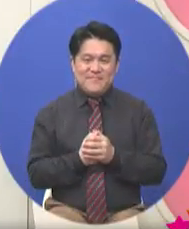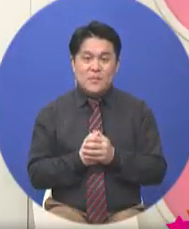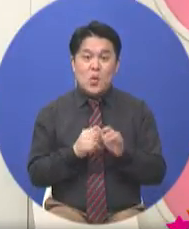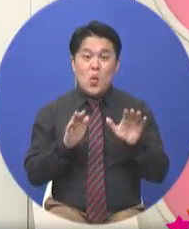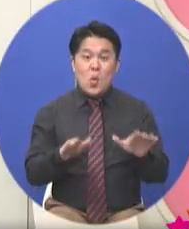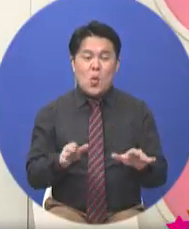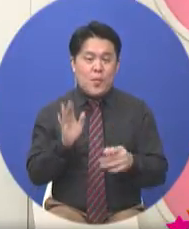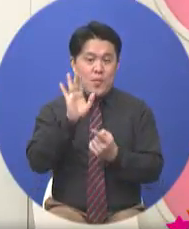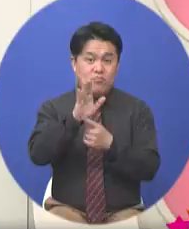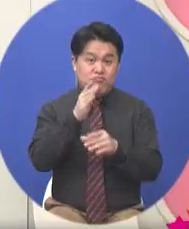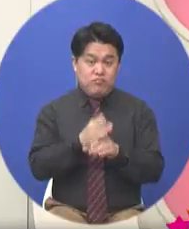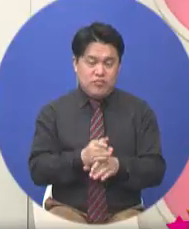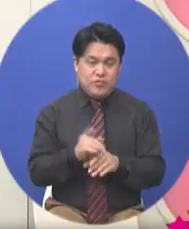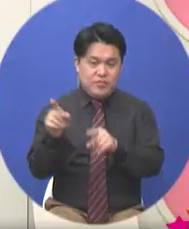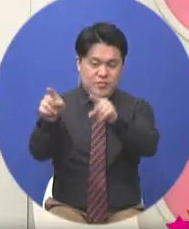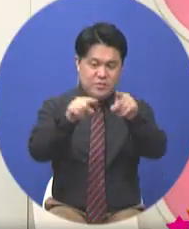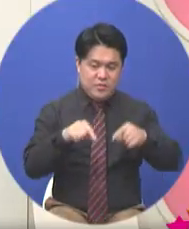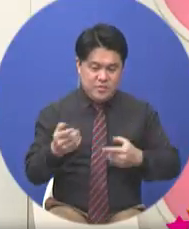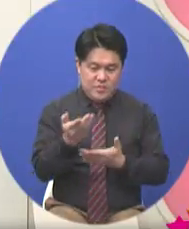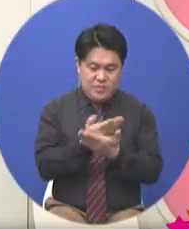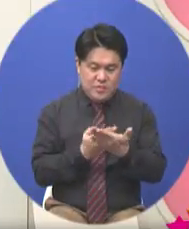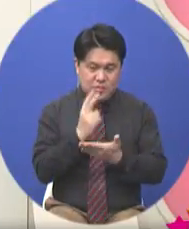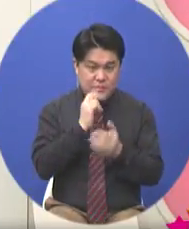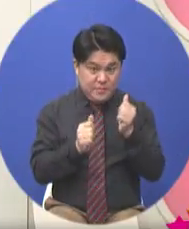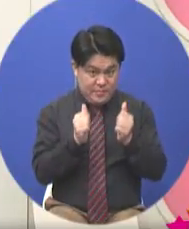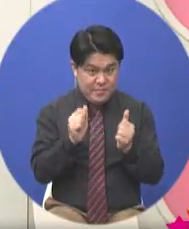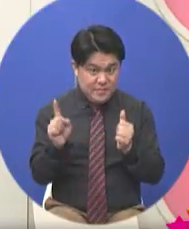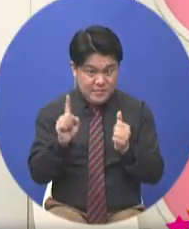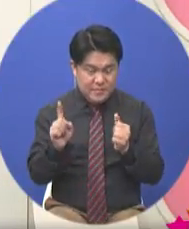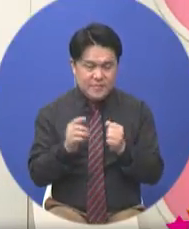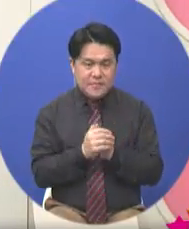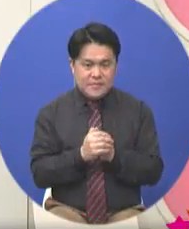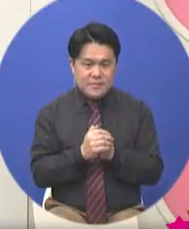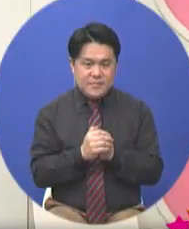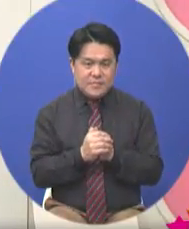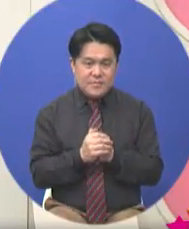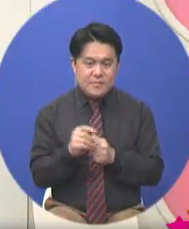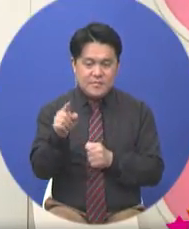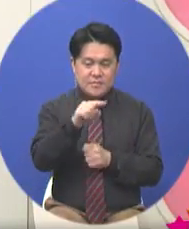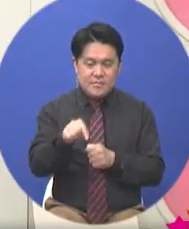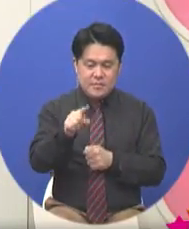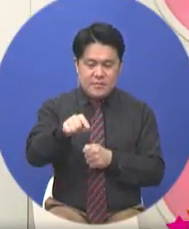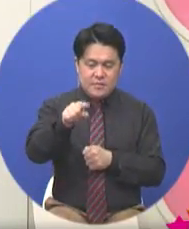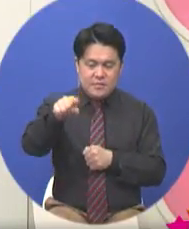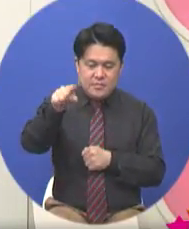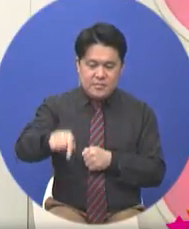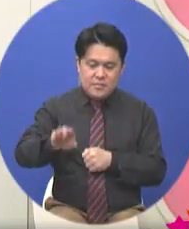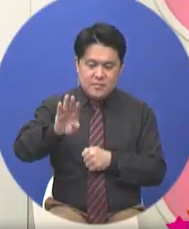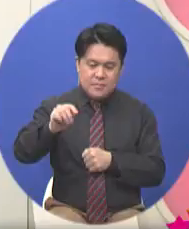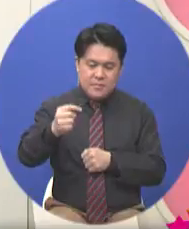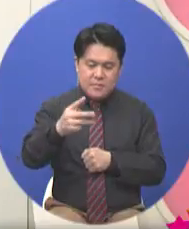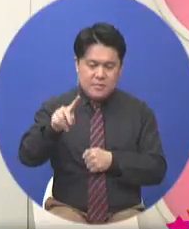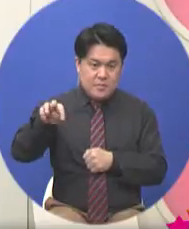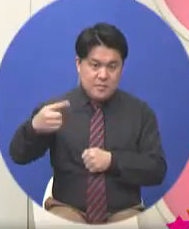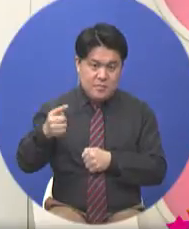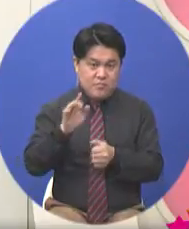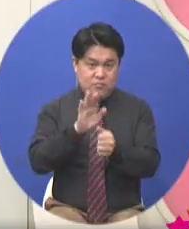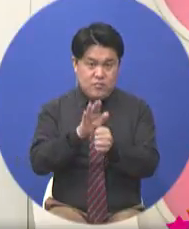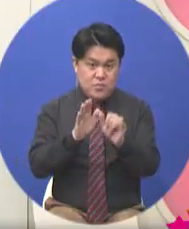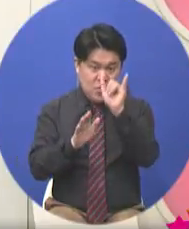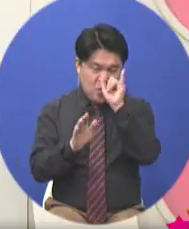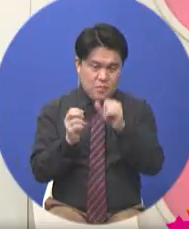네네 오늘 생방송 전국 나눔 노래자랑은 SM 브라보와 함께 진행되었고요.